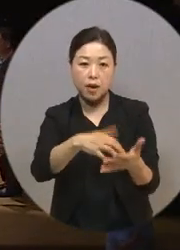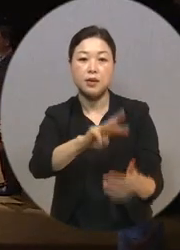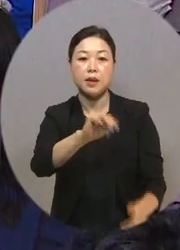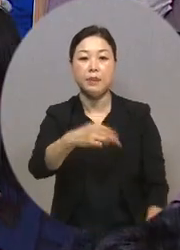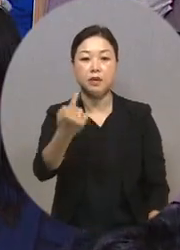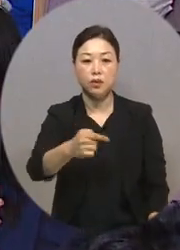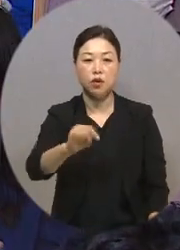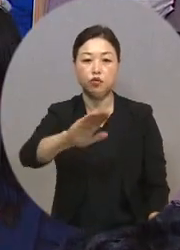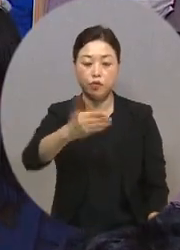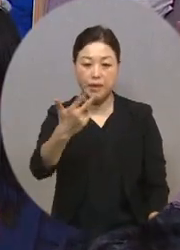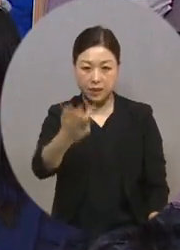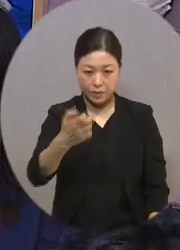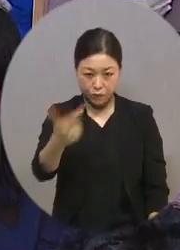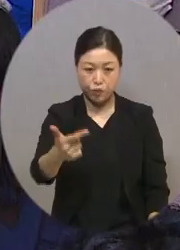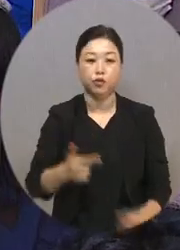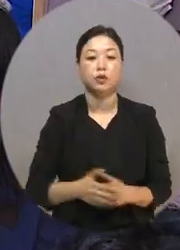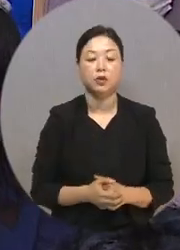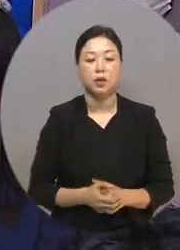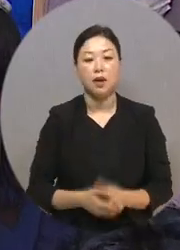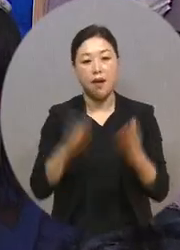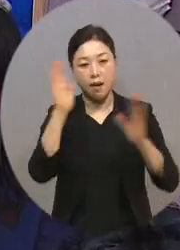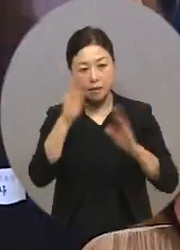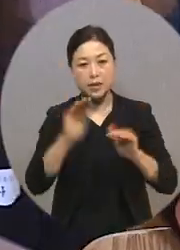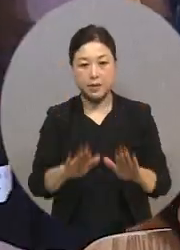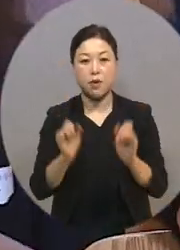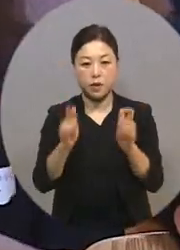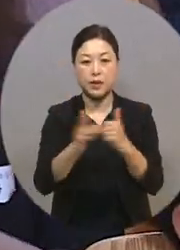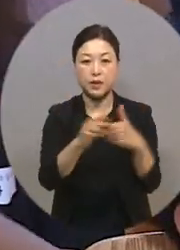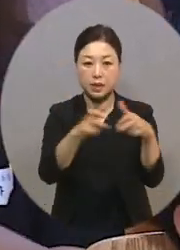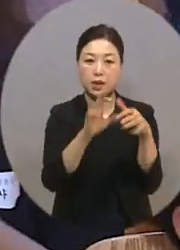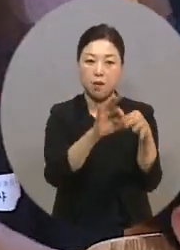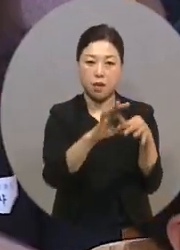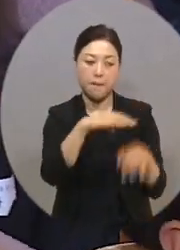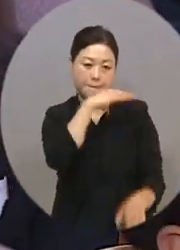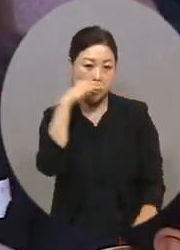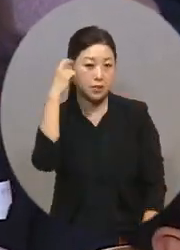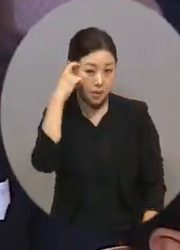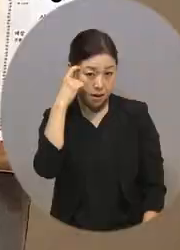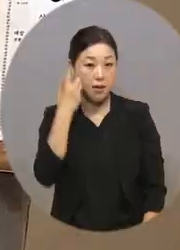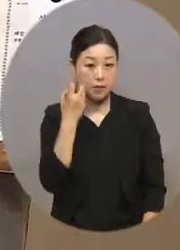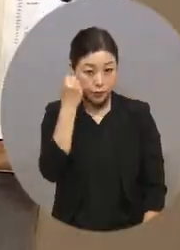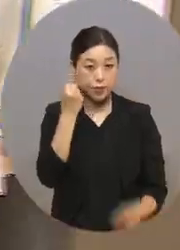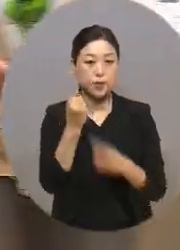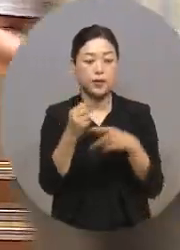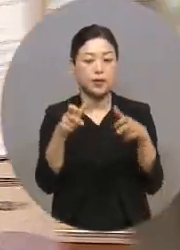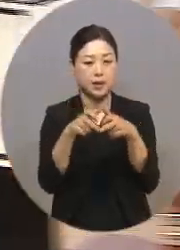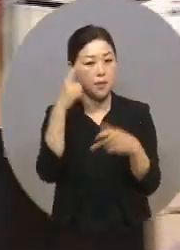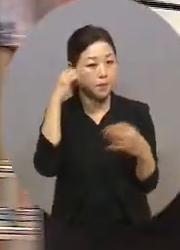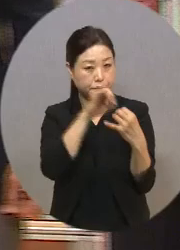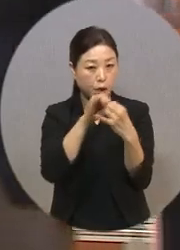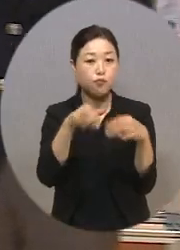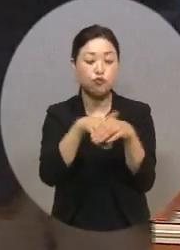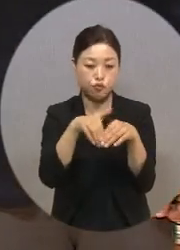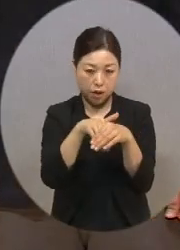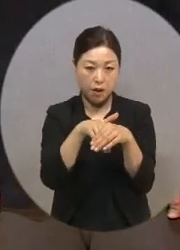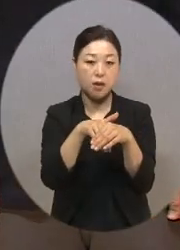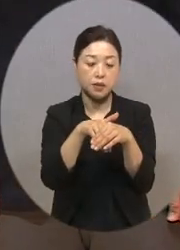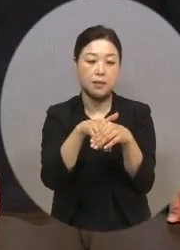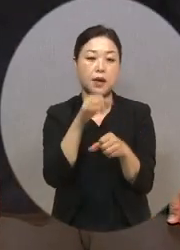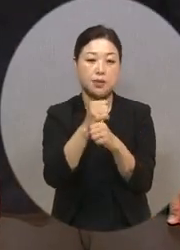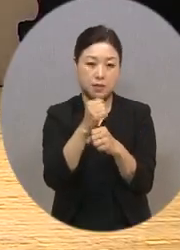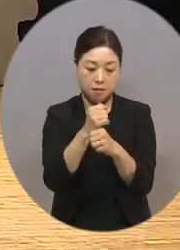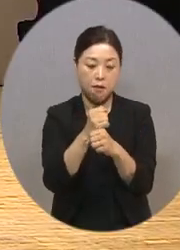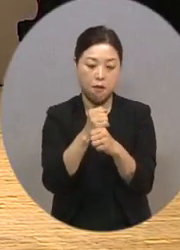응모됐습니다. 학생들은 이번 기회를 통해 장애에 대한 올바른 인식 형성과 장애 공감 문화 조성에